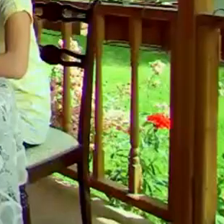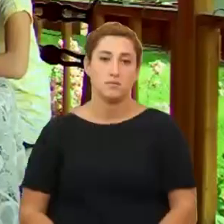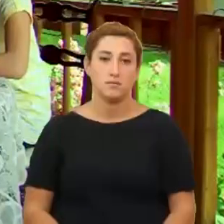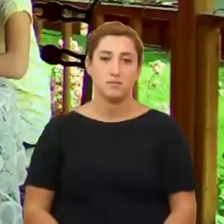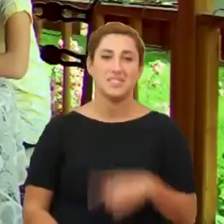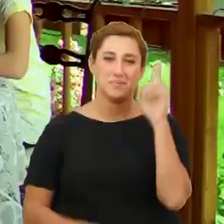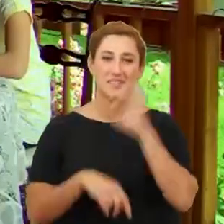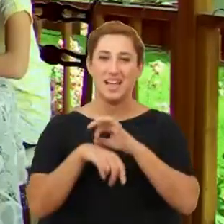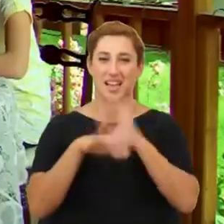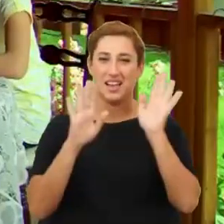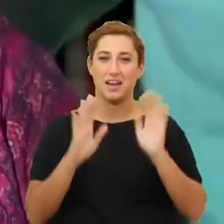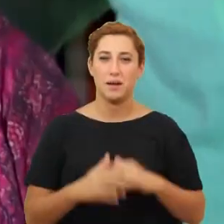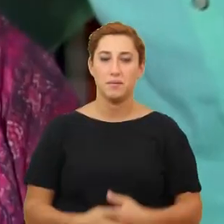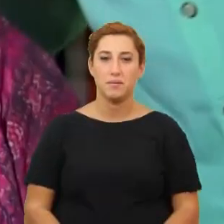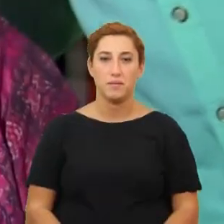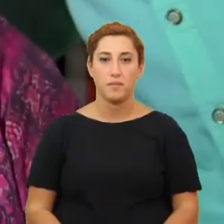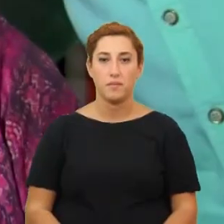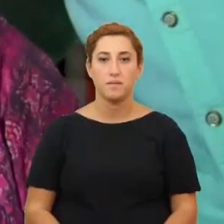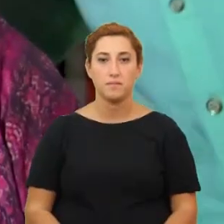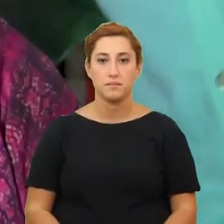Bir dakika yalnız.